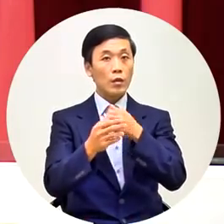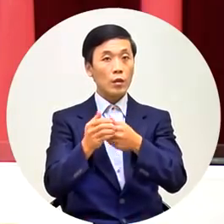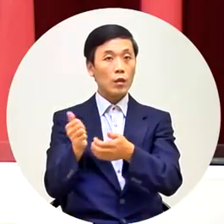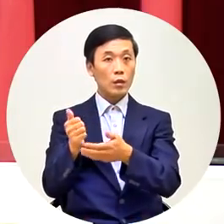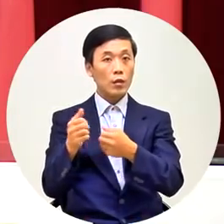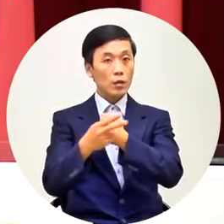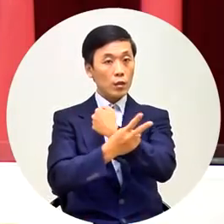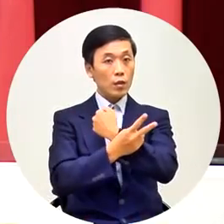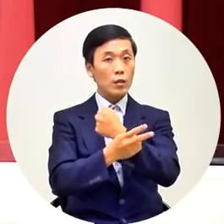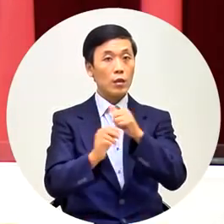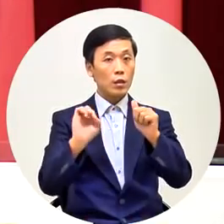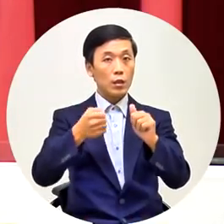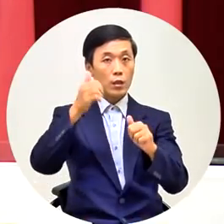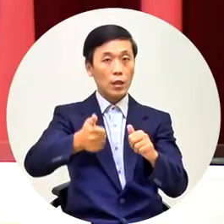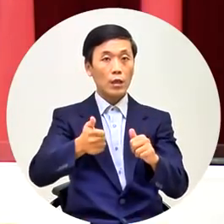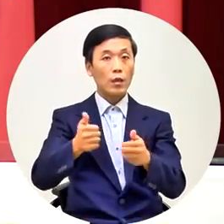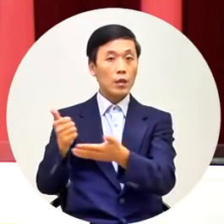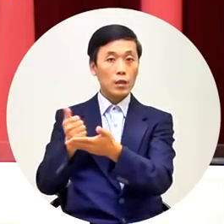请新任议长就位。